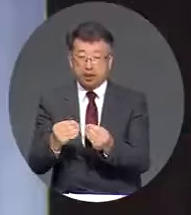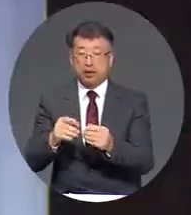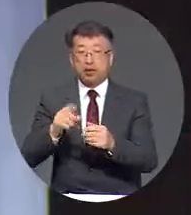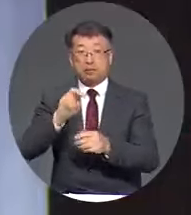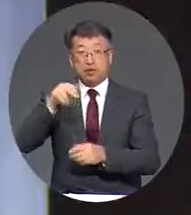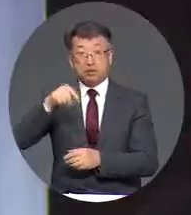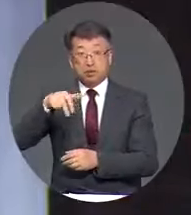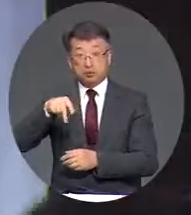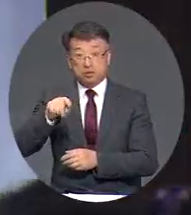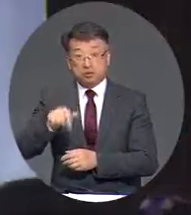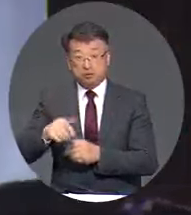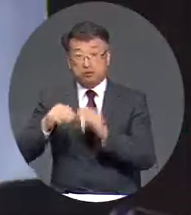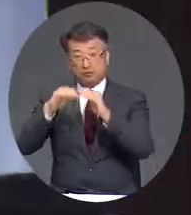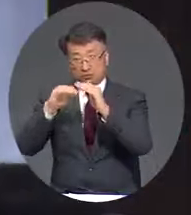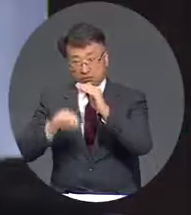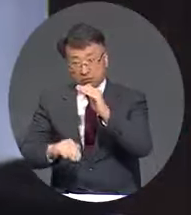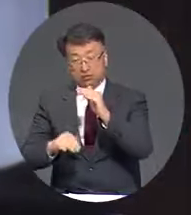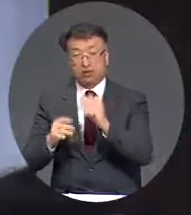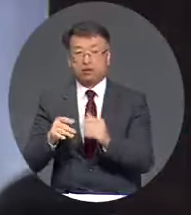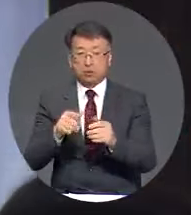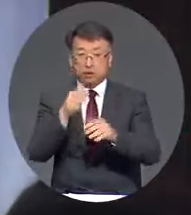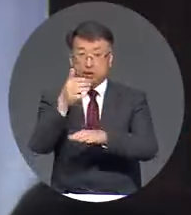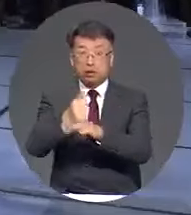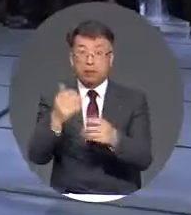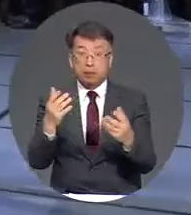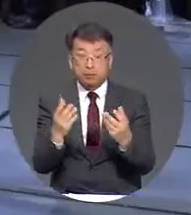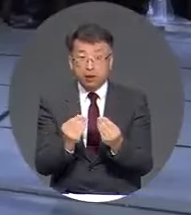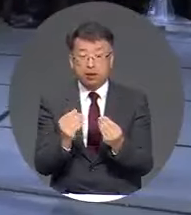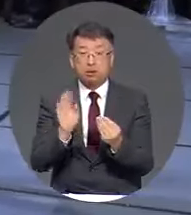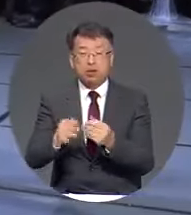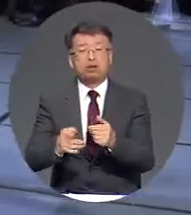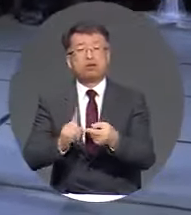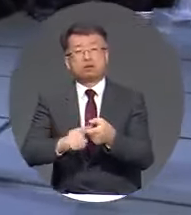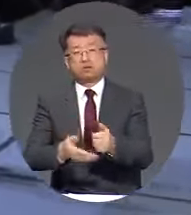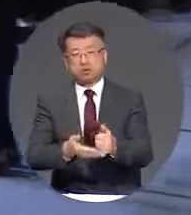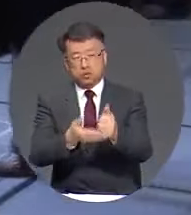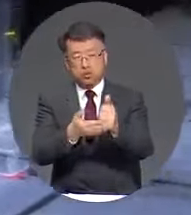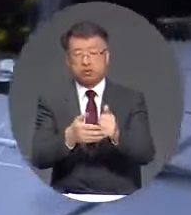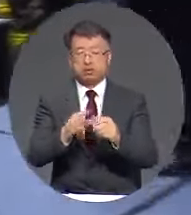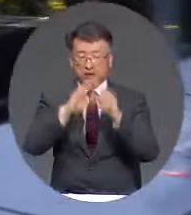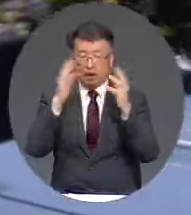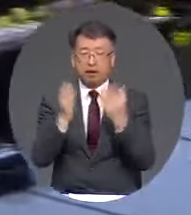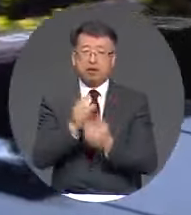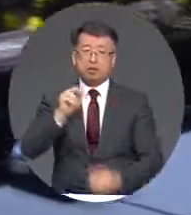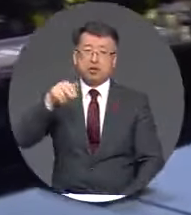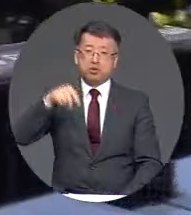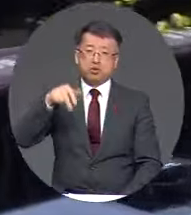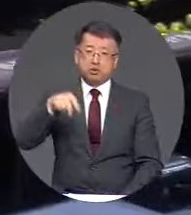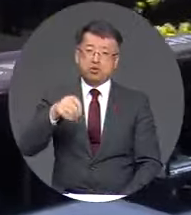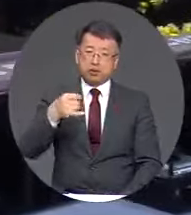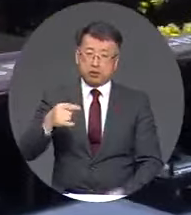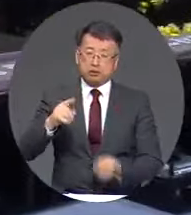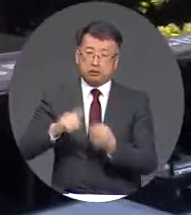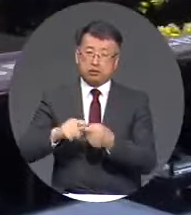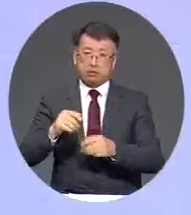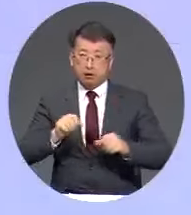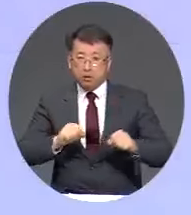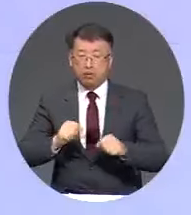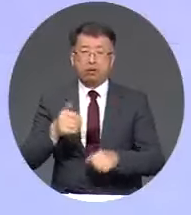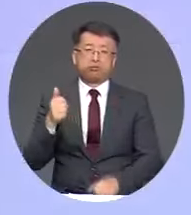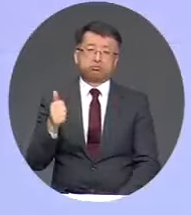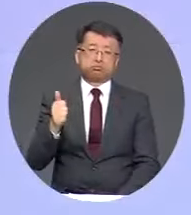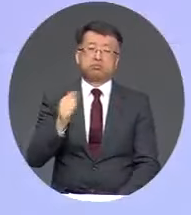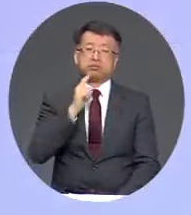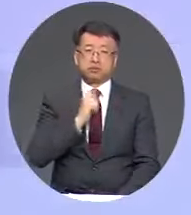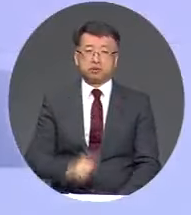대한 신뢰와 결과에 대한 존중, 통합의 정신 등 민주주의가 제대로 작동한 사례라고 강조했습니다.